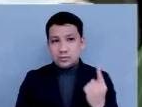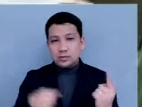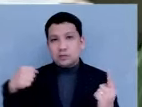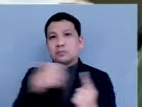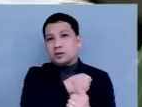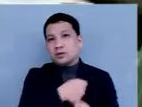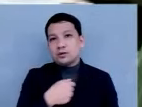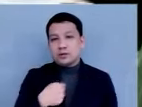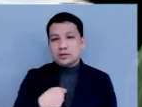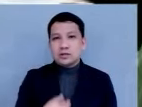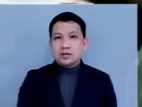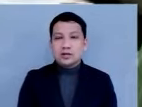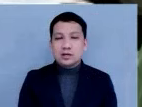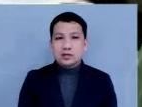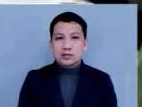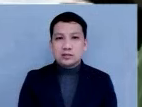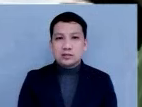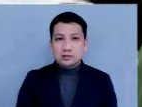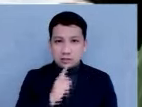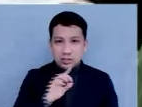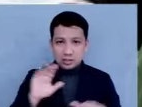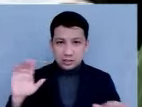Pero sir, this was said under oath, I understand,